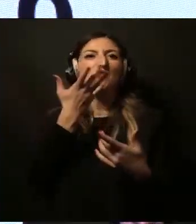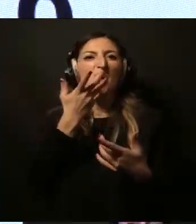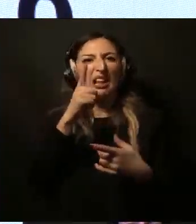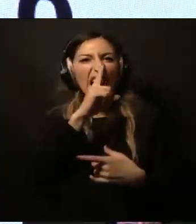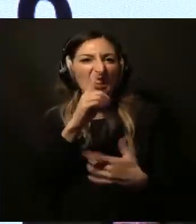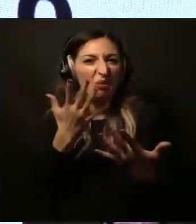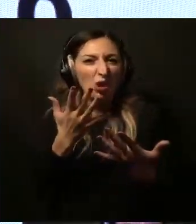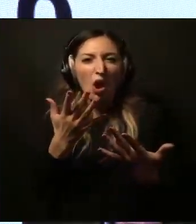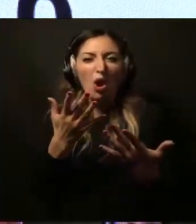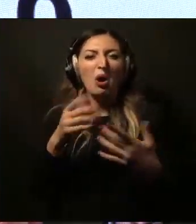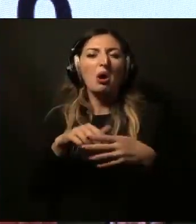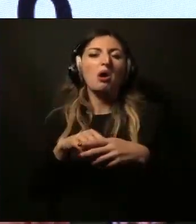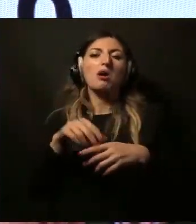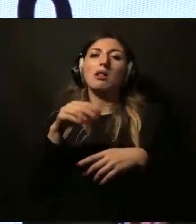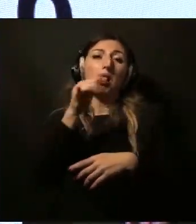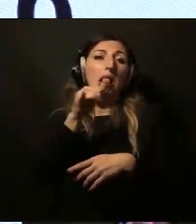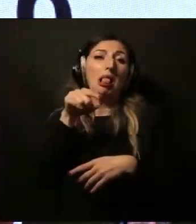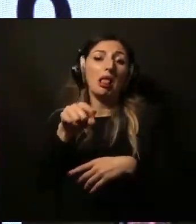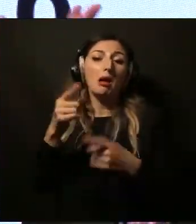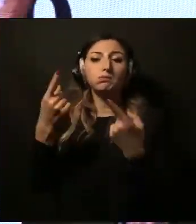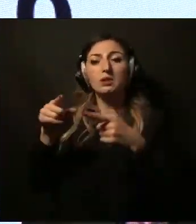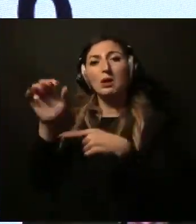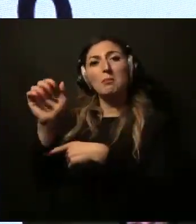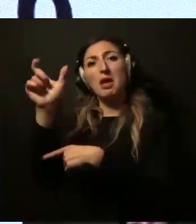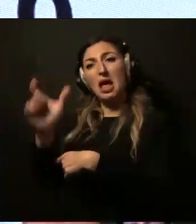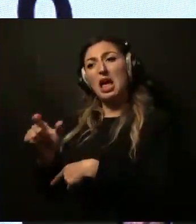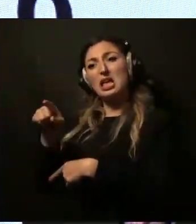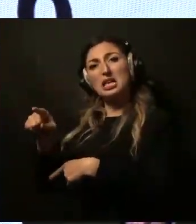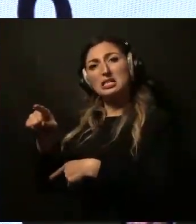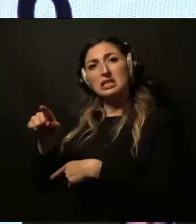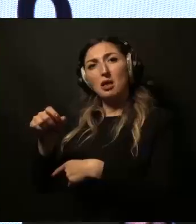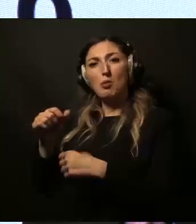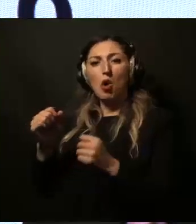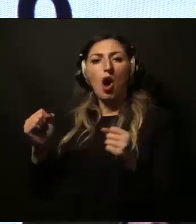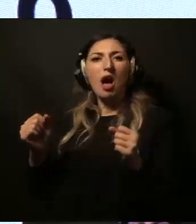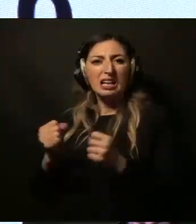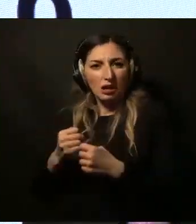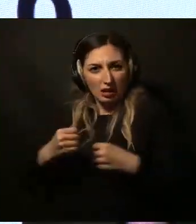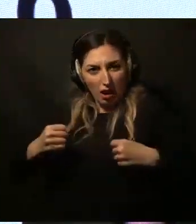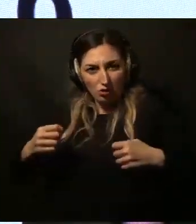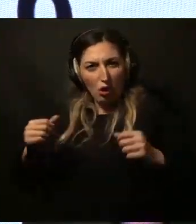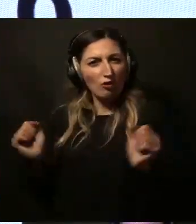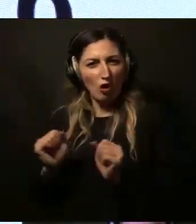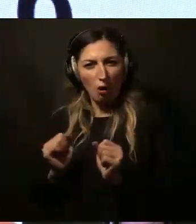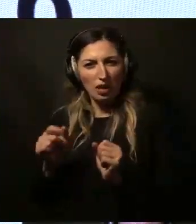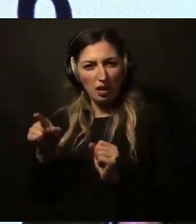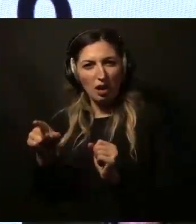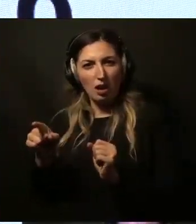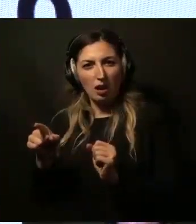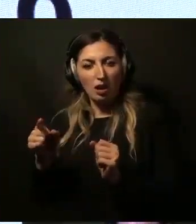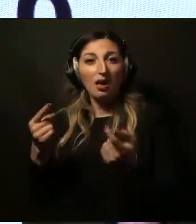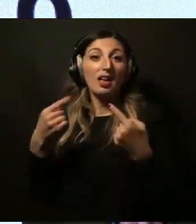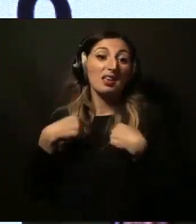ed è truce la mia maestra era grassofobica e io purtroppo